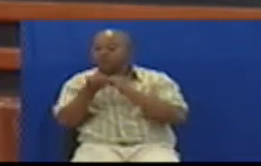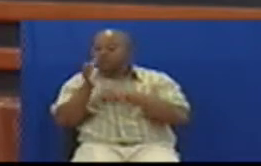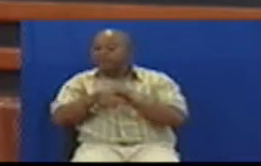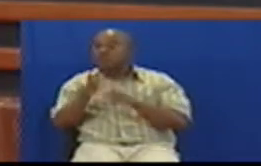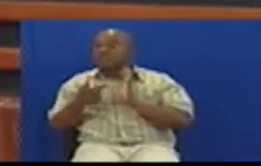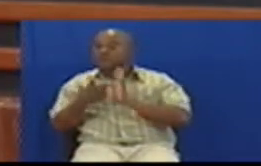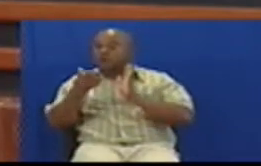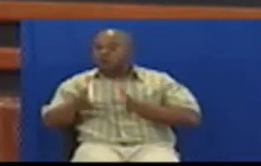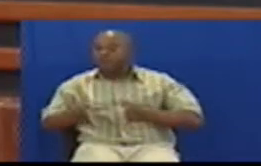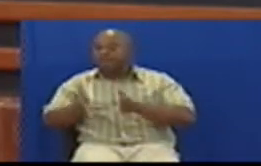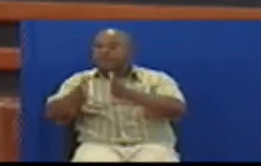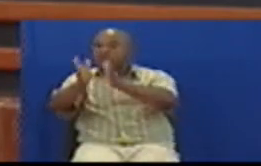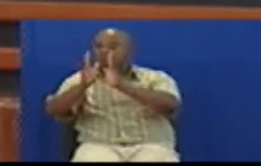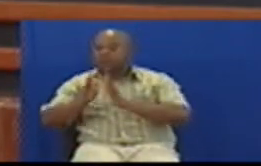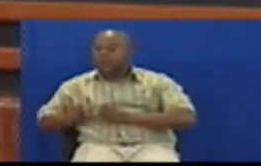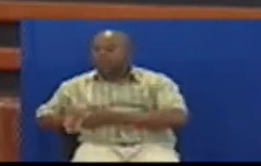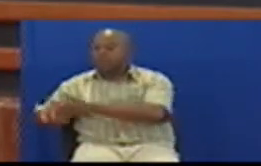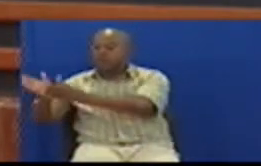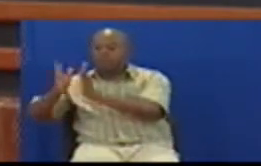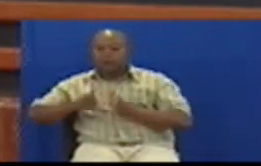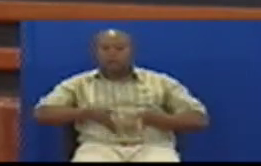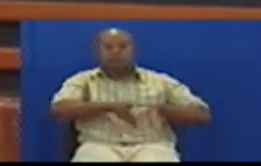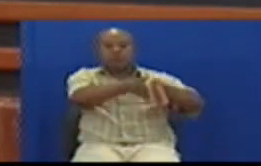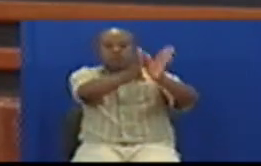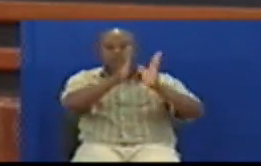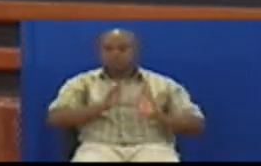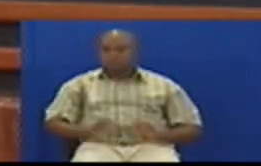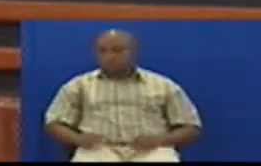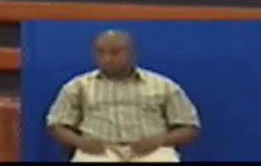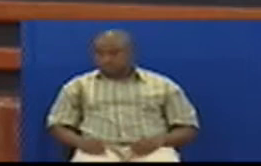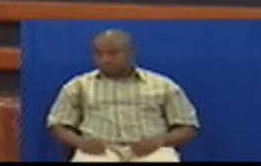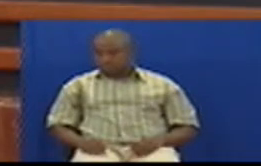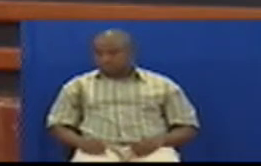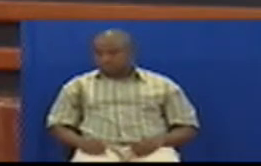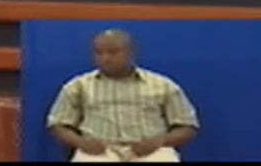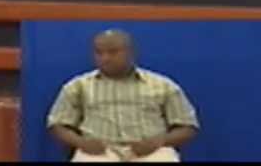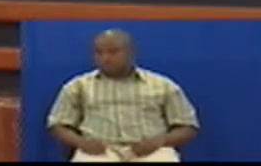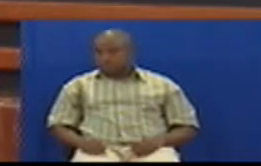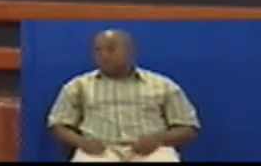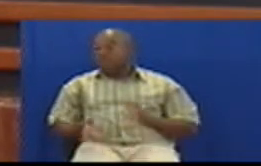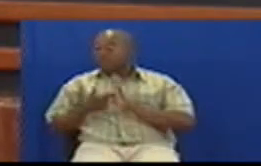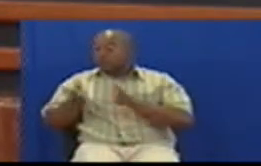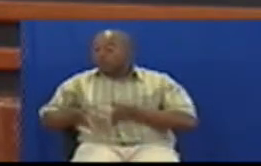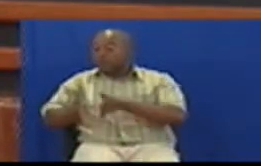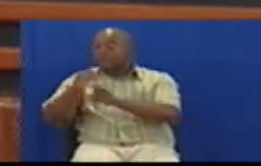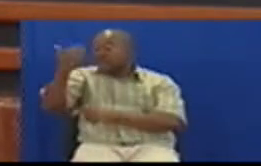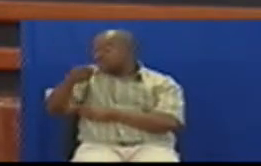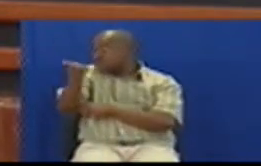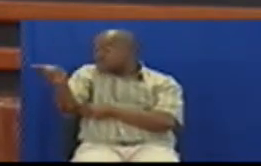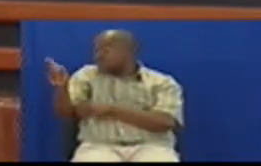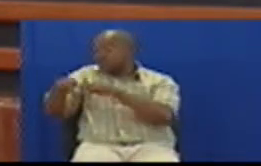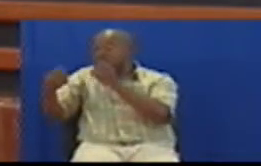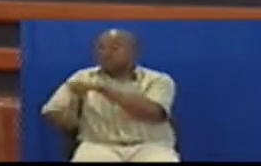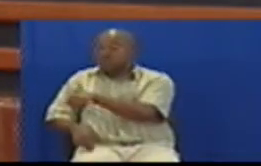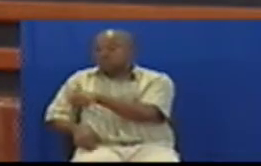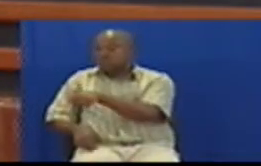Unapozungumzia ukuaji wa kilimo, unazungumzia masoko yake, unazungumzia na bei yake. Kama barabara zetu za vijijini hazipitiki,